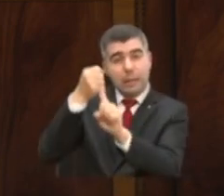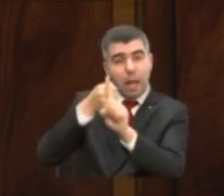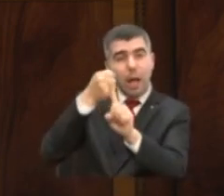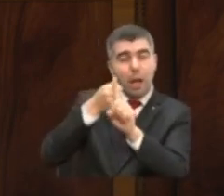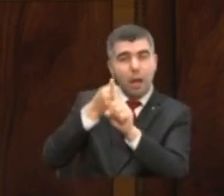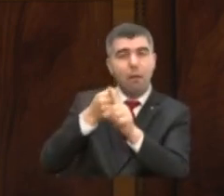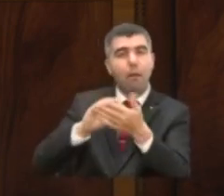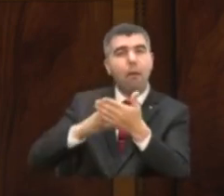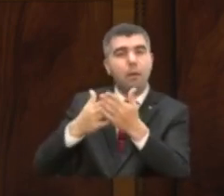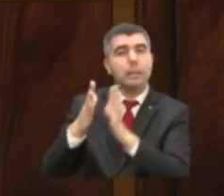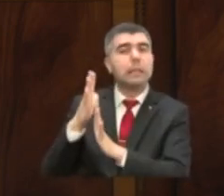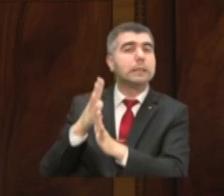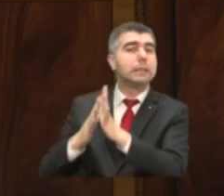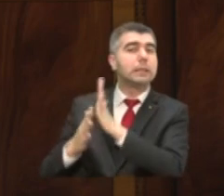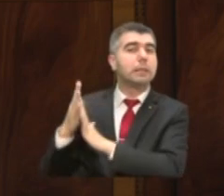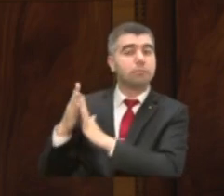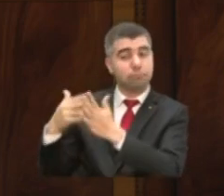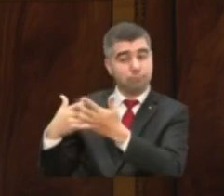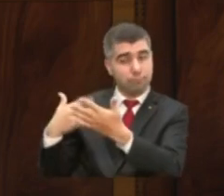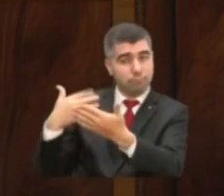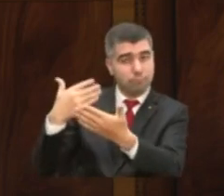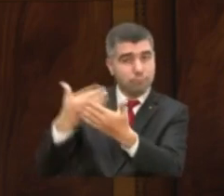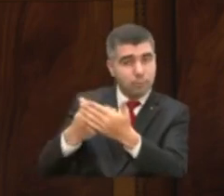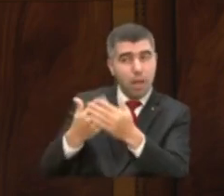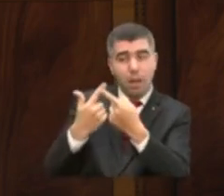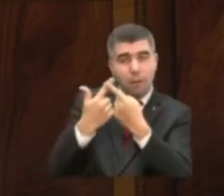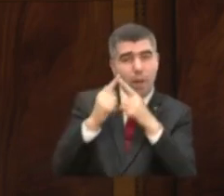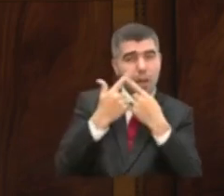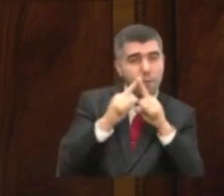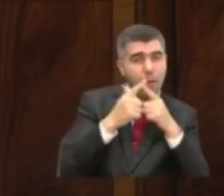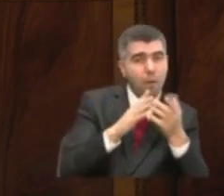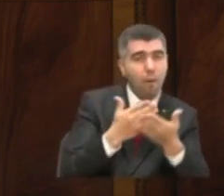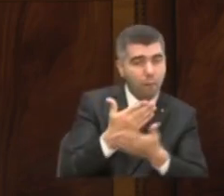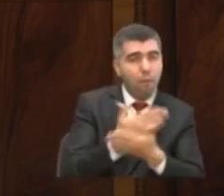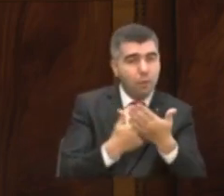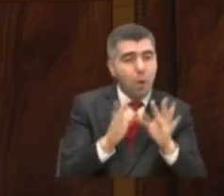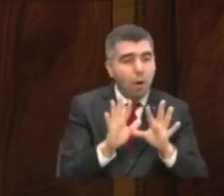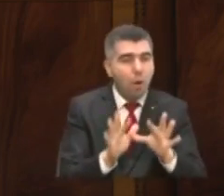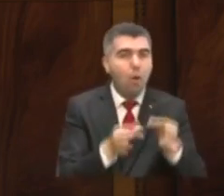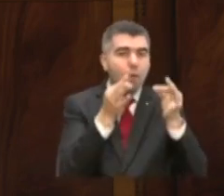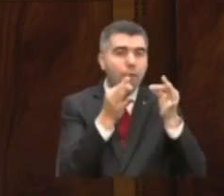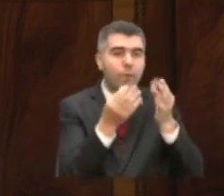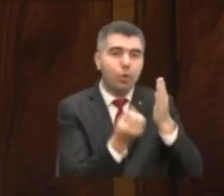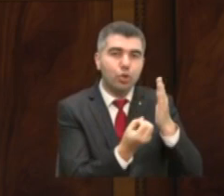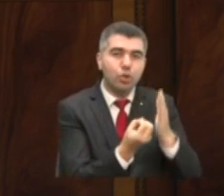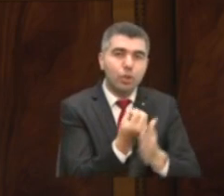في كل الميادين واعتمد أوراش واستراتيجيات قطاعية خلقت ديناميات